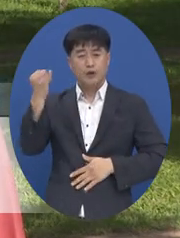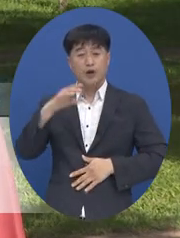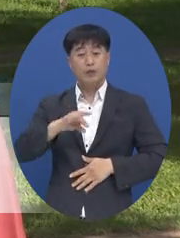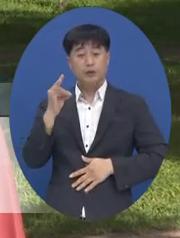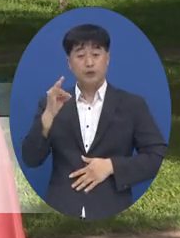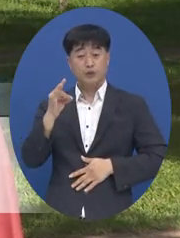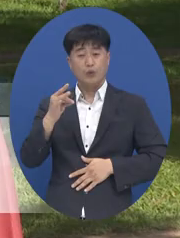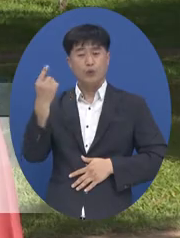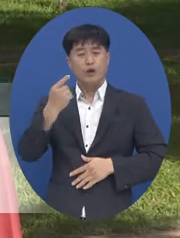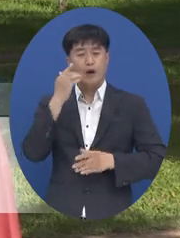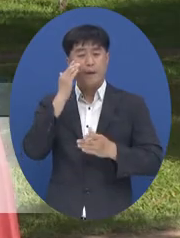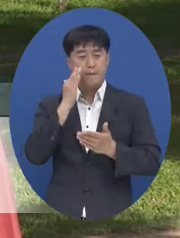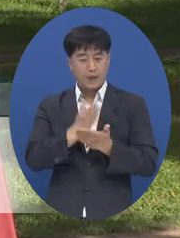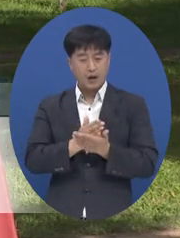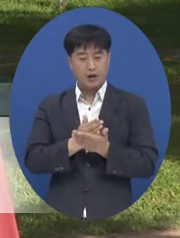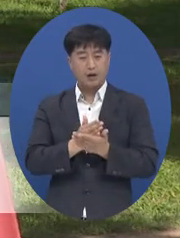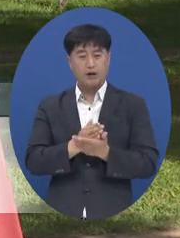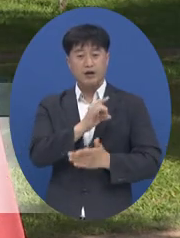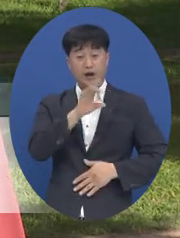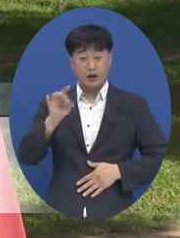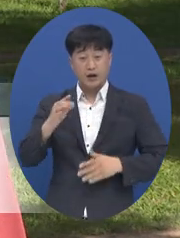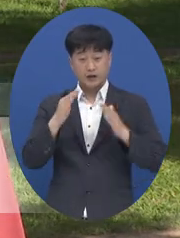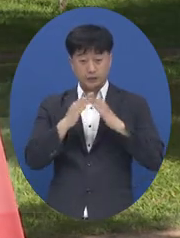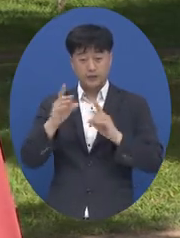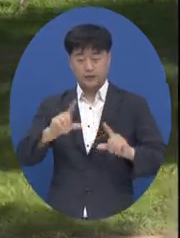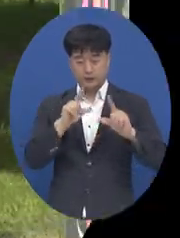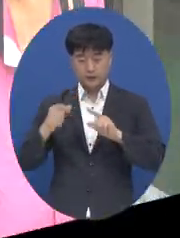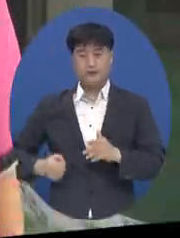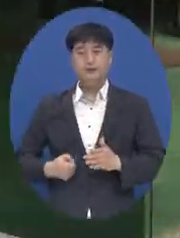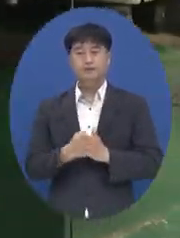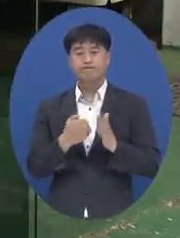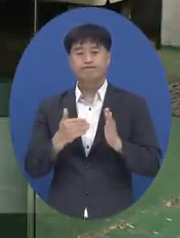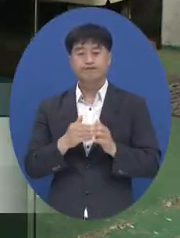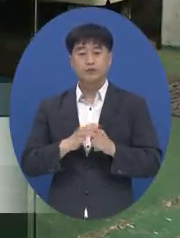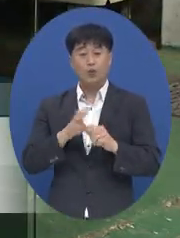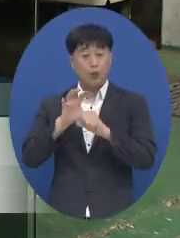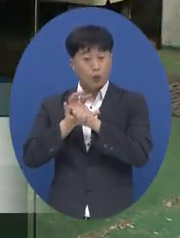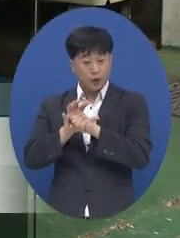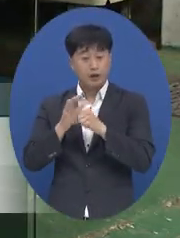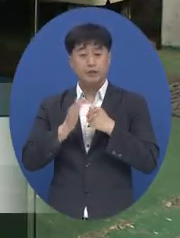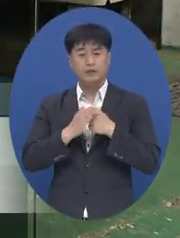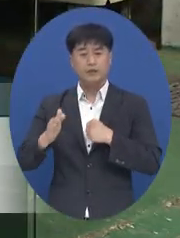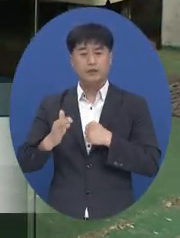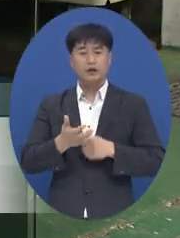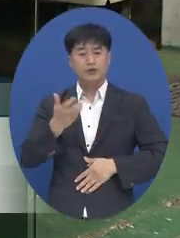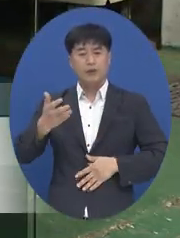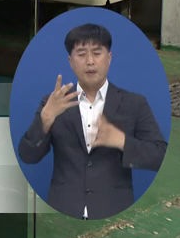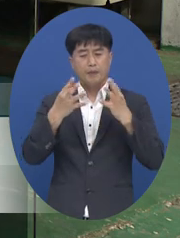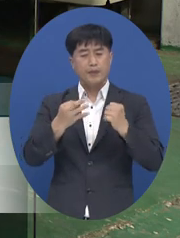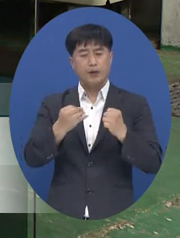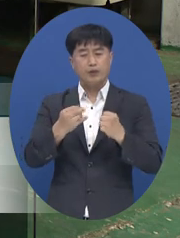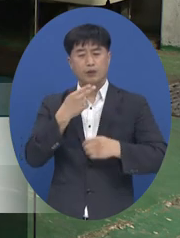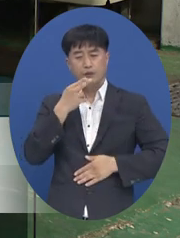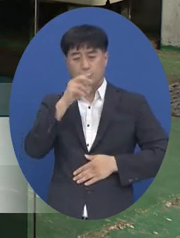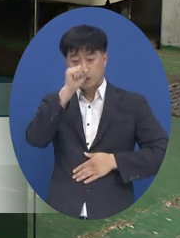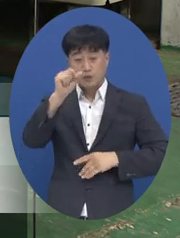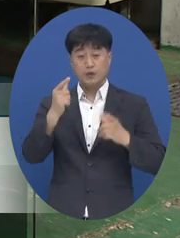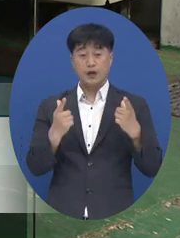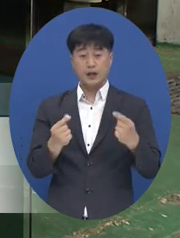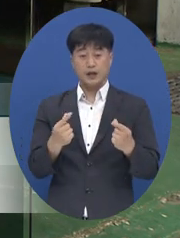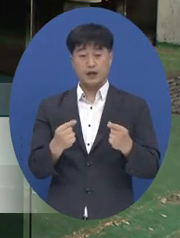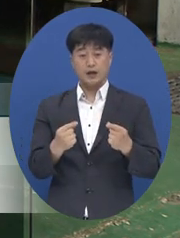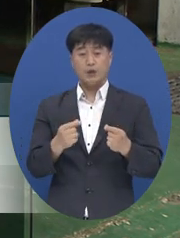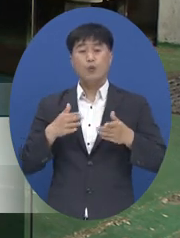3존 들이랑 오지 말라고 2번은 다 자택에서 보내기로 했어요 꿇어라 때문에 이동화 많이 안 하는게 더 좋을 것